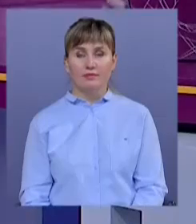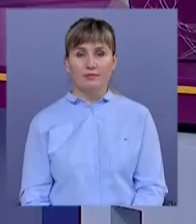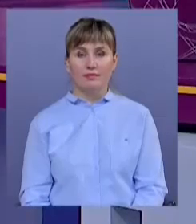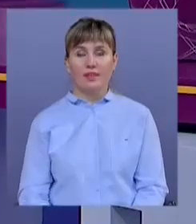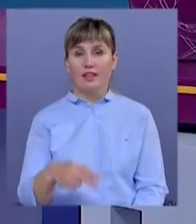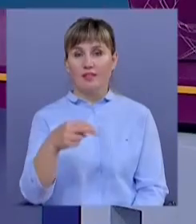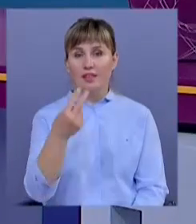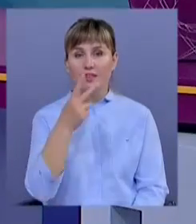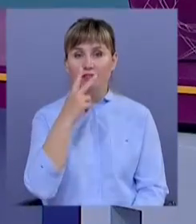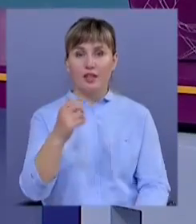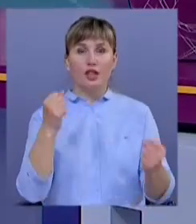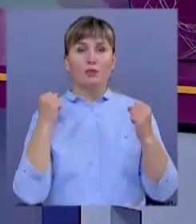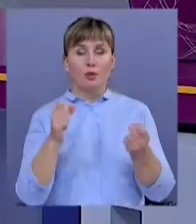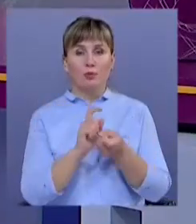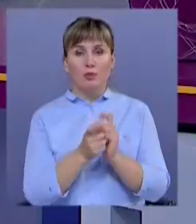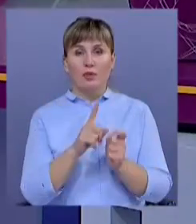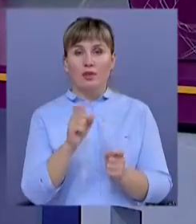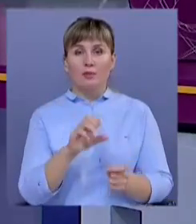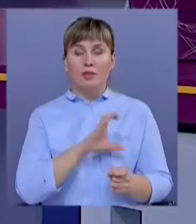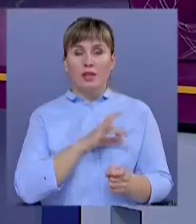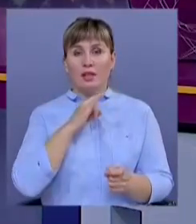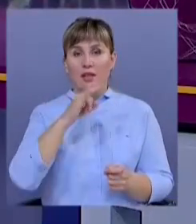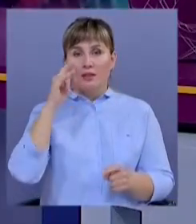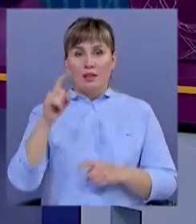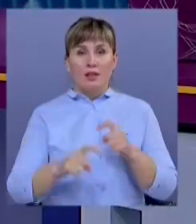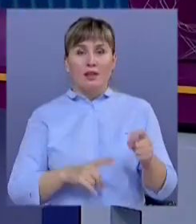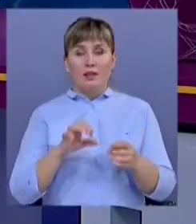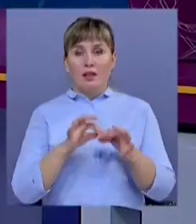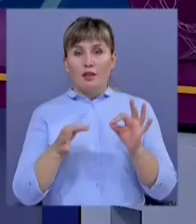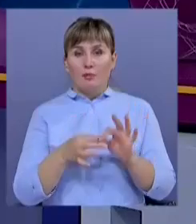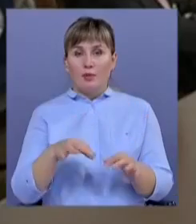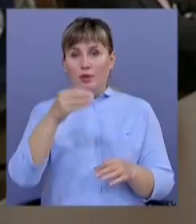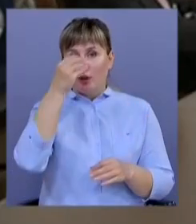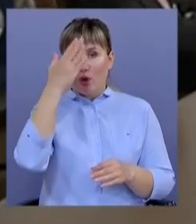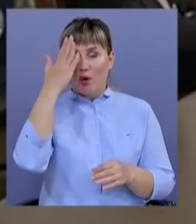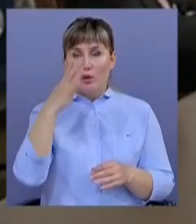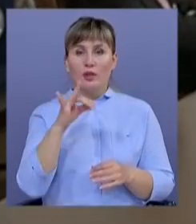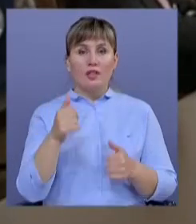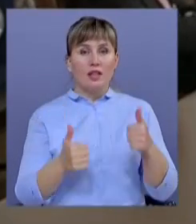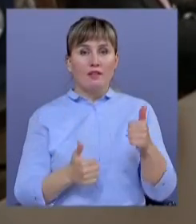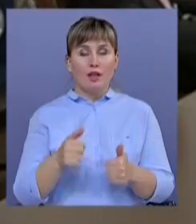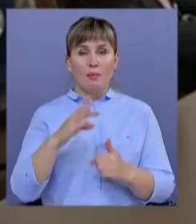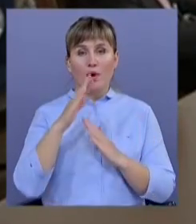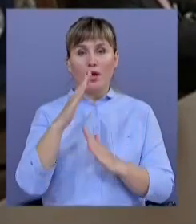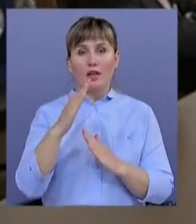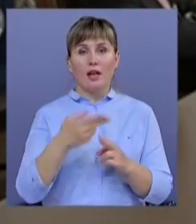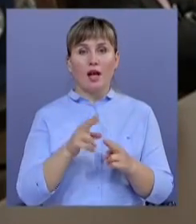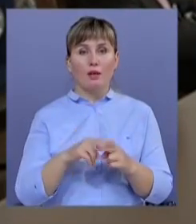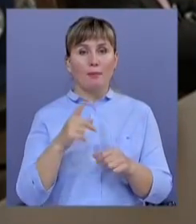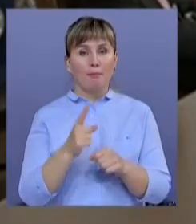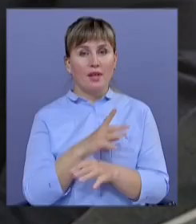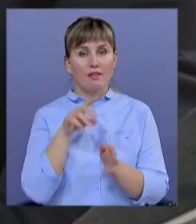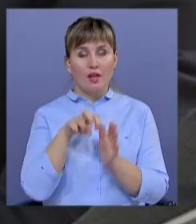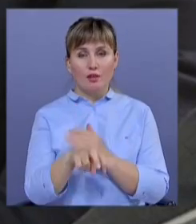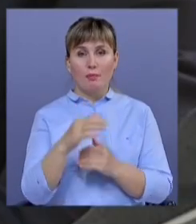В 22 видах спорта поборются за медали казахстанские атлеты на Олимпиаде в Токио. В том числе в соревнованиях по карате, который впервые вошел